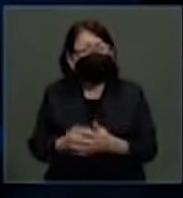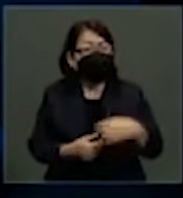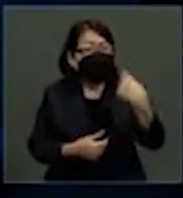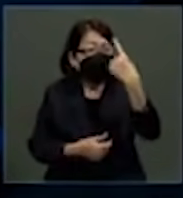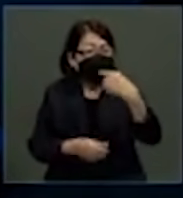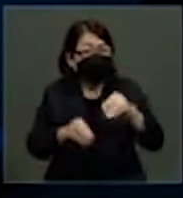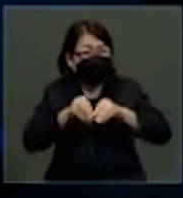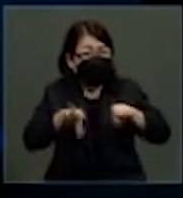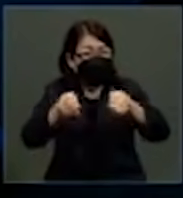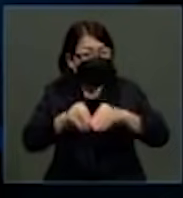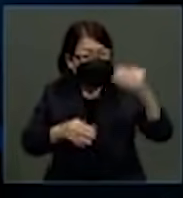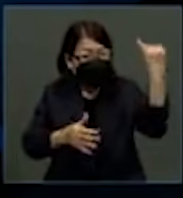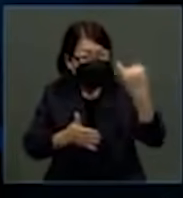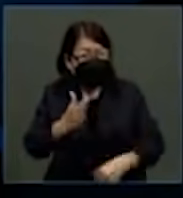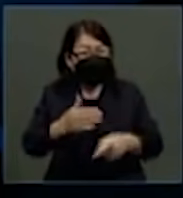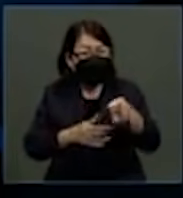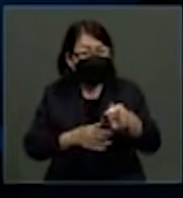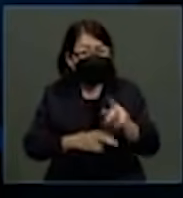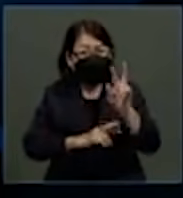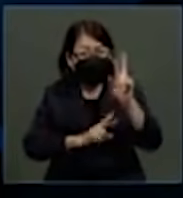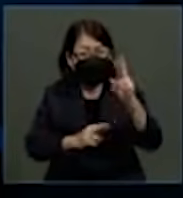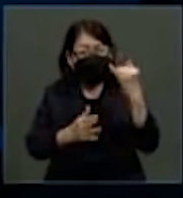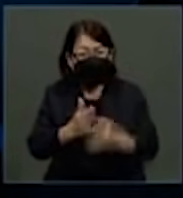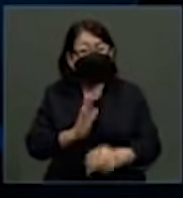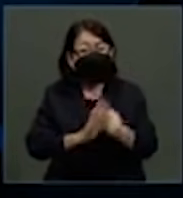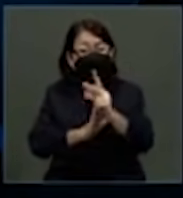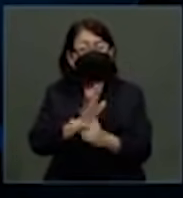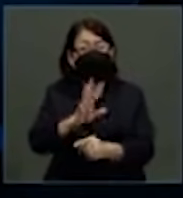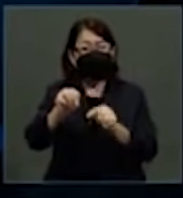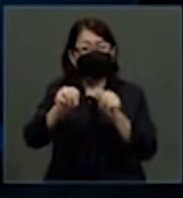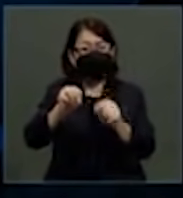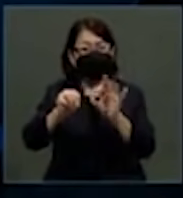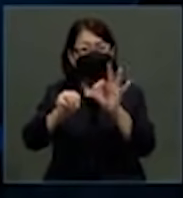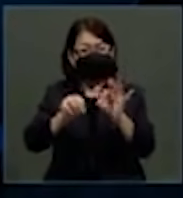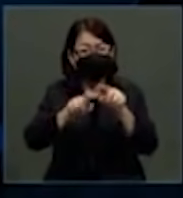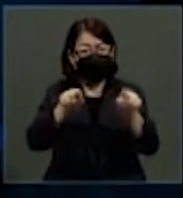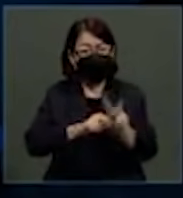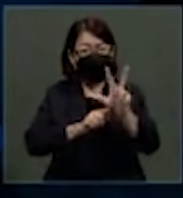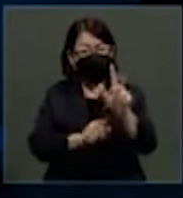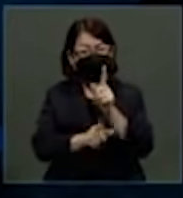รือศีลธรรมอันดีของประชาชนทั่วราชอาณาจักรนั้น